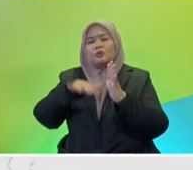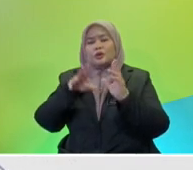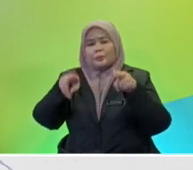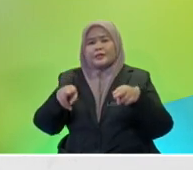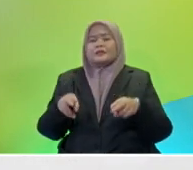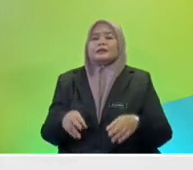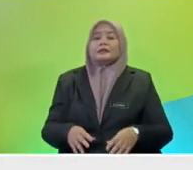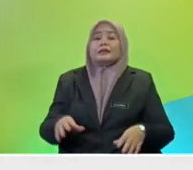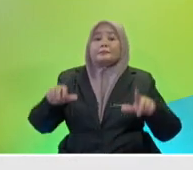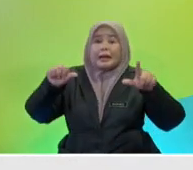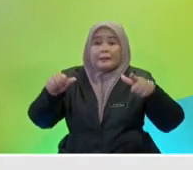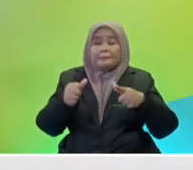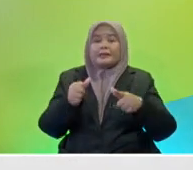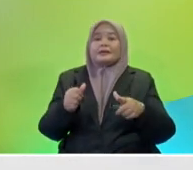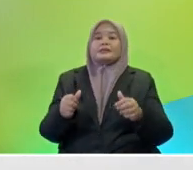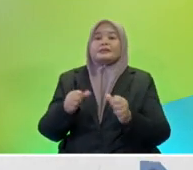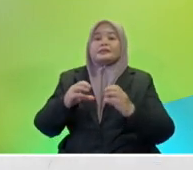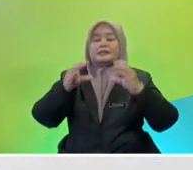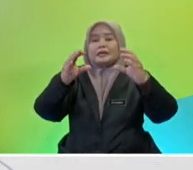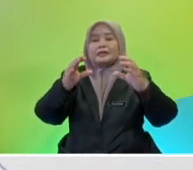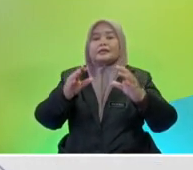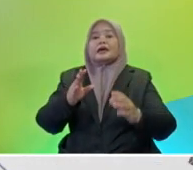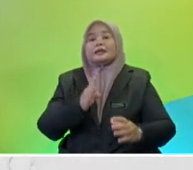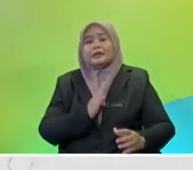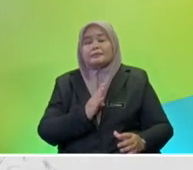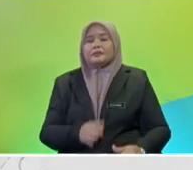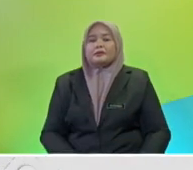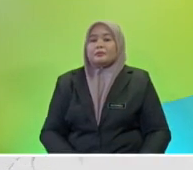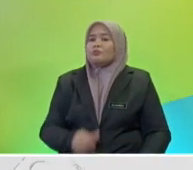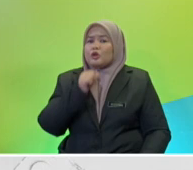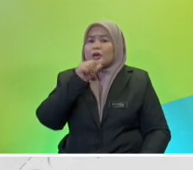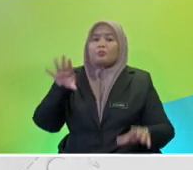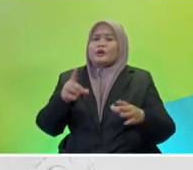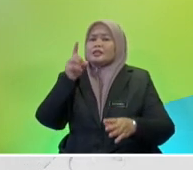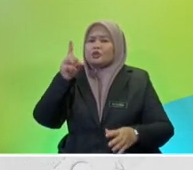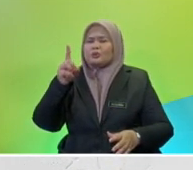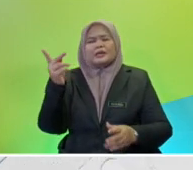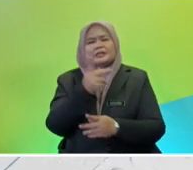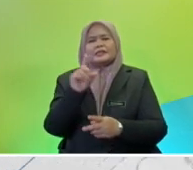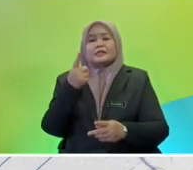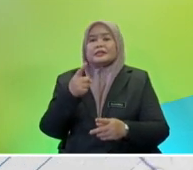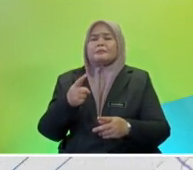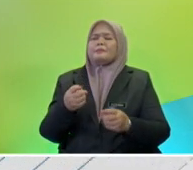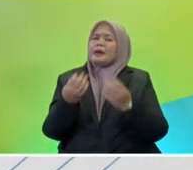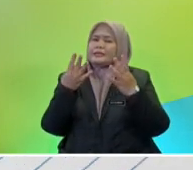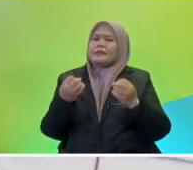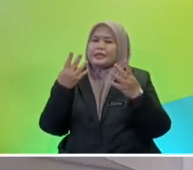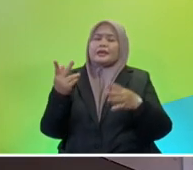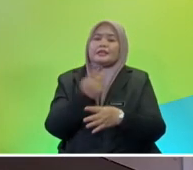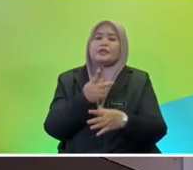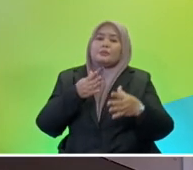serta mengamalkannya secara beradab maksudnya bukan buat sekali tapi berterusan ya jadi